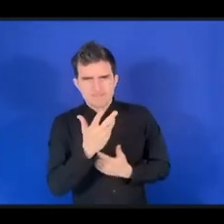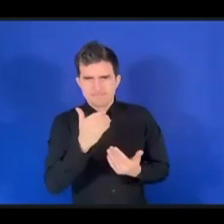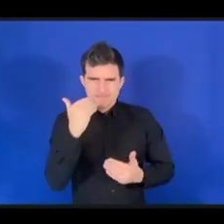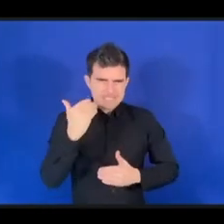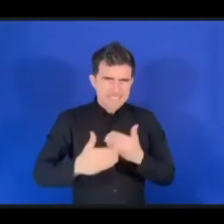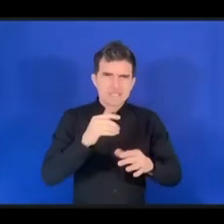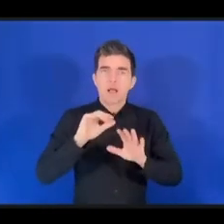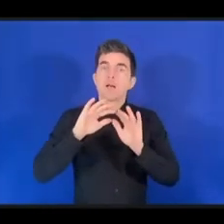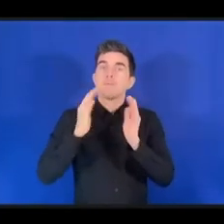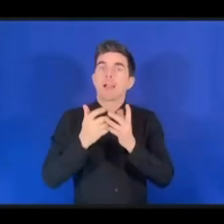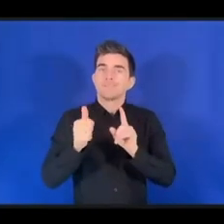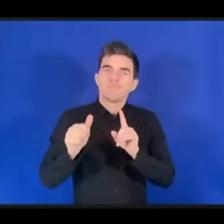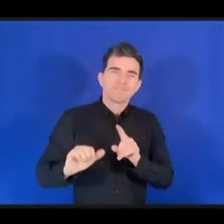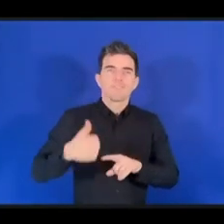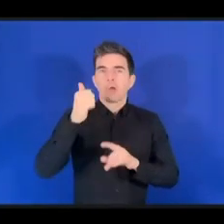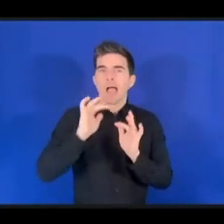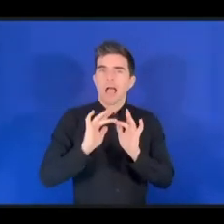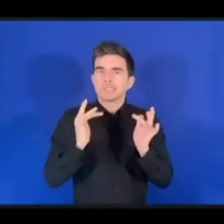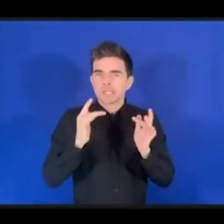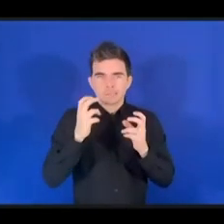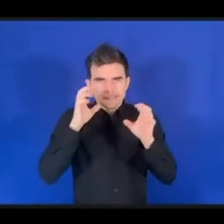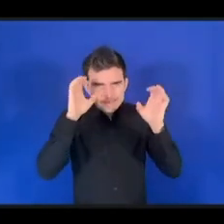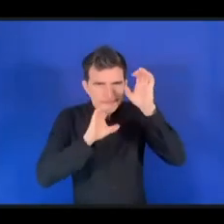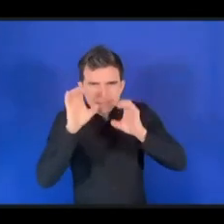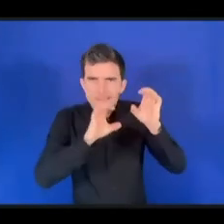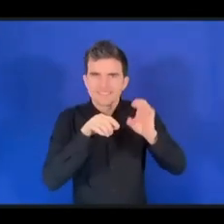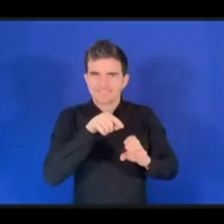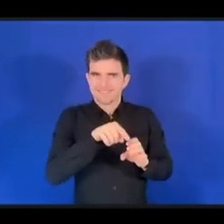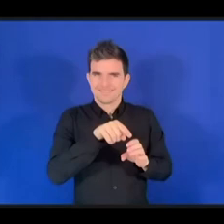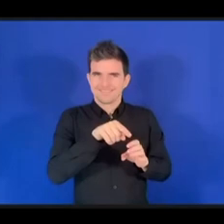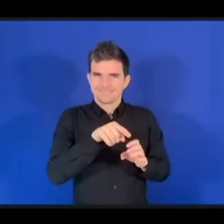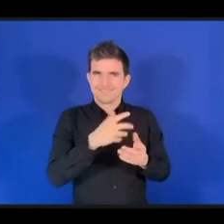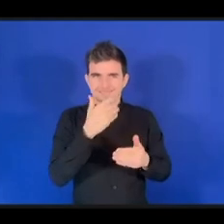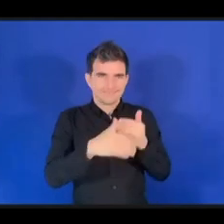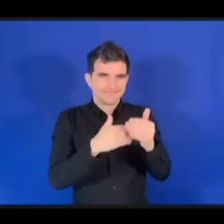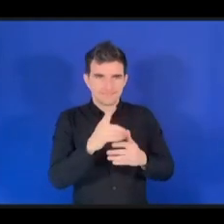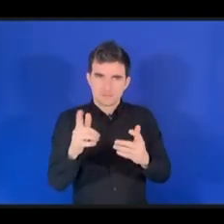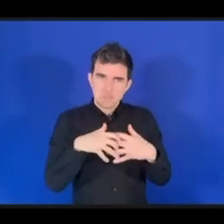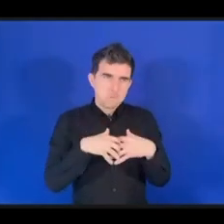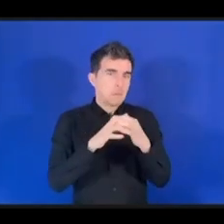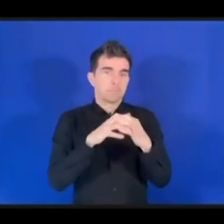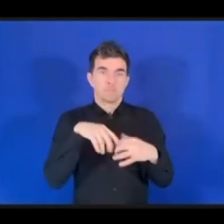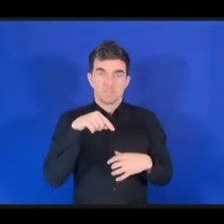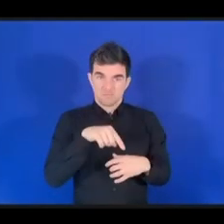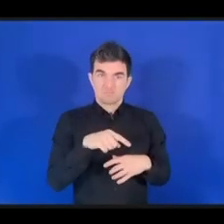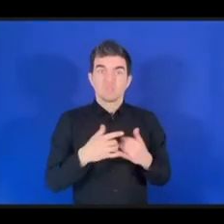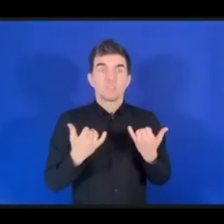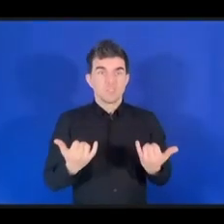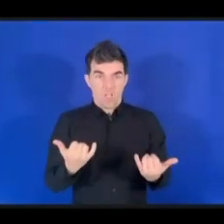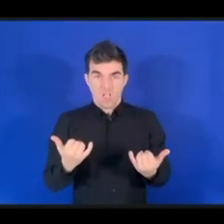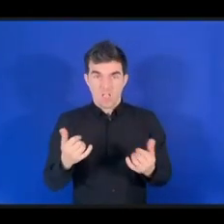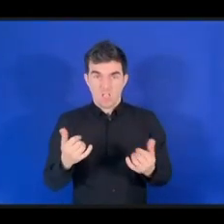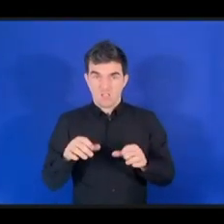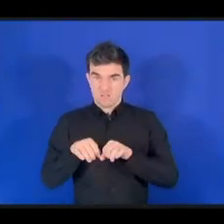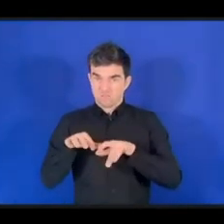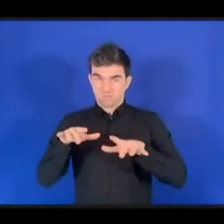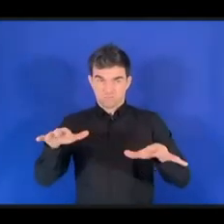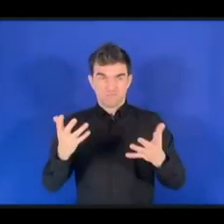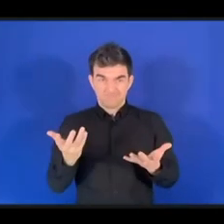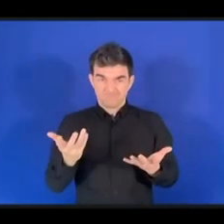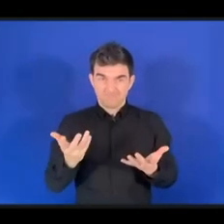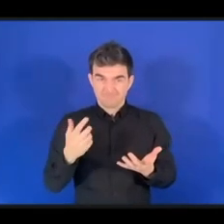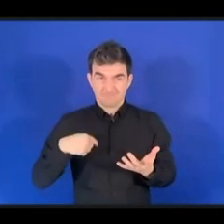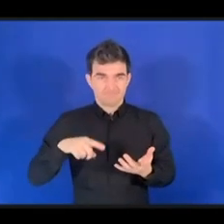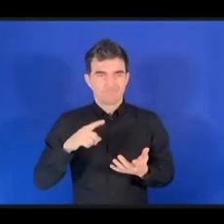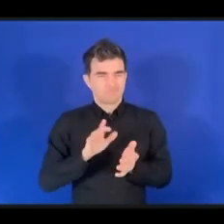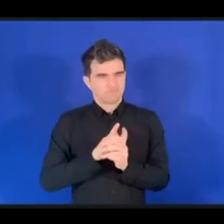nombreuses technologies utilisées par les moteur de recherche d'aujourd'hui c'est également un citoyen de la Barbade il